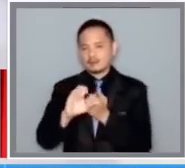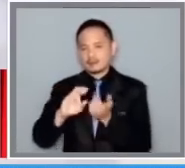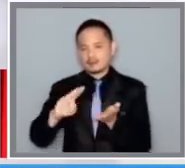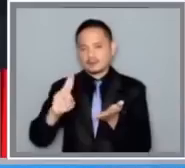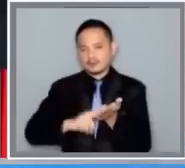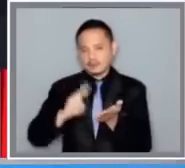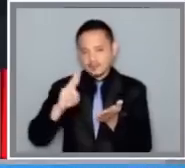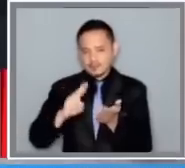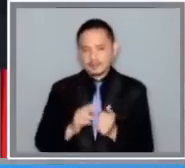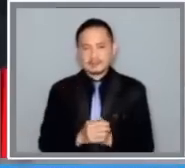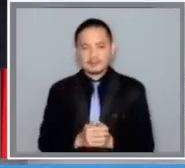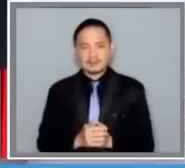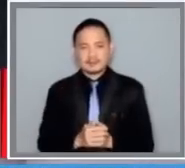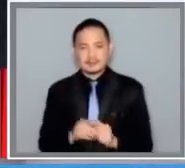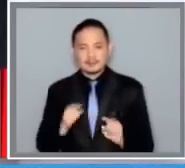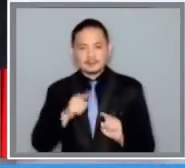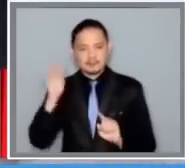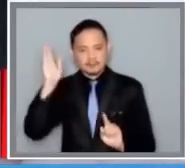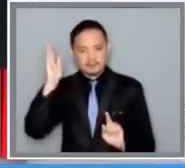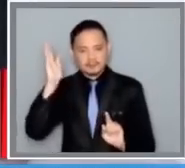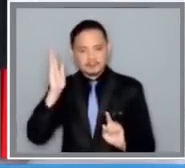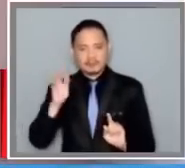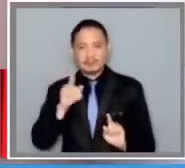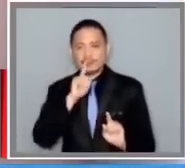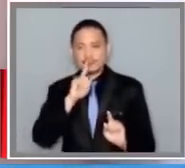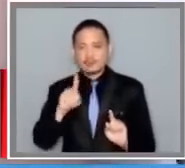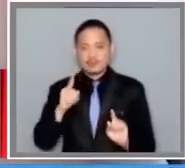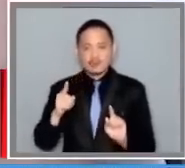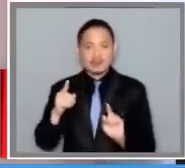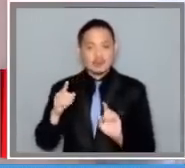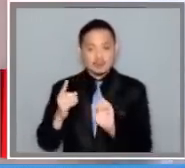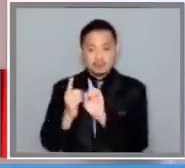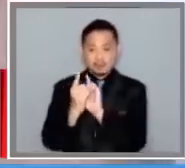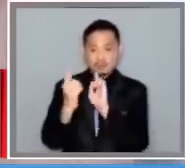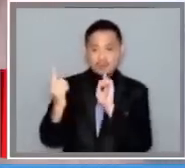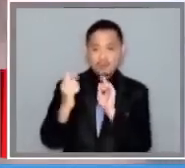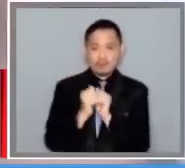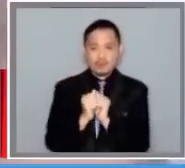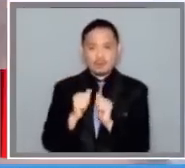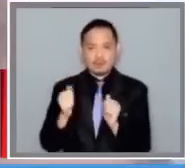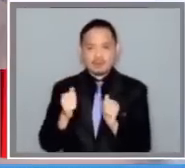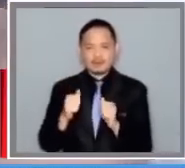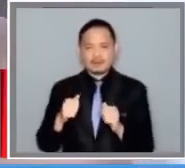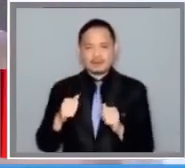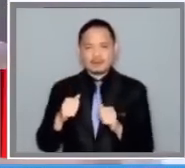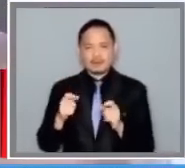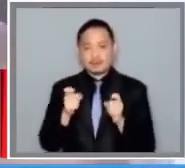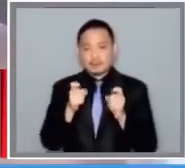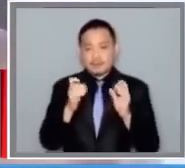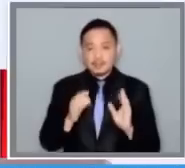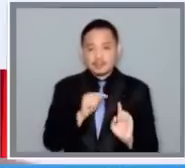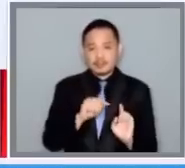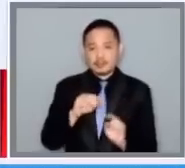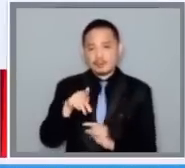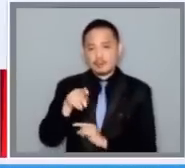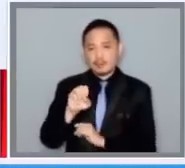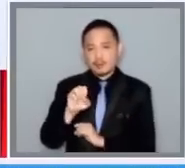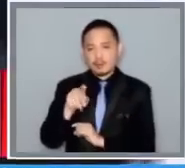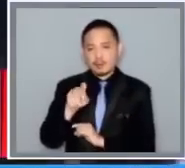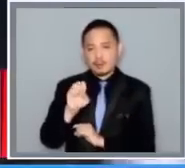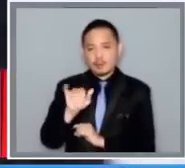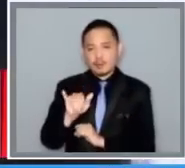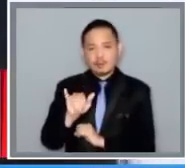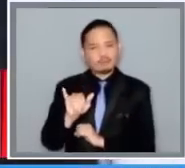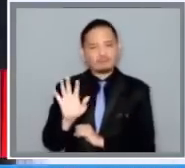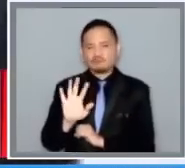AAA. Nilinaw ni Carla na no bad blood siya sa pagitan nila ng dating manager na si Popoy Caritativo. Muling mapapanood